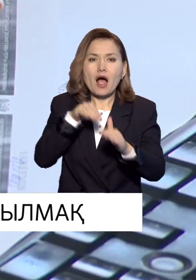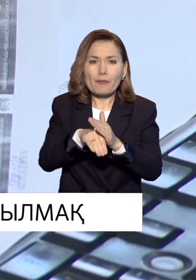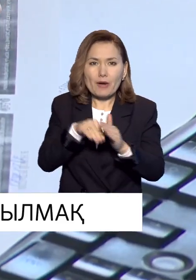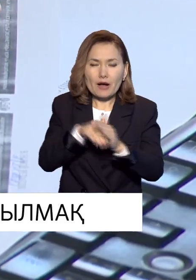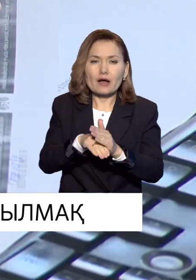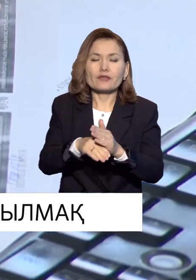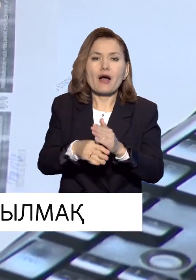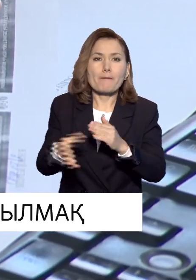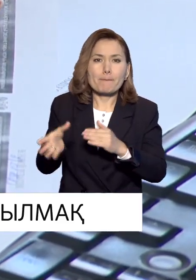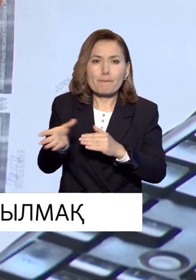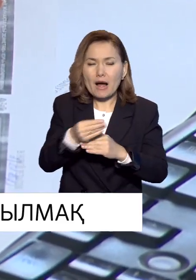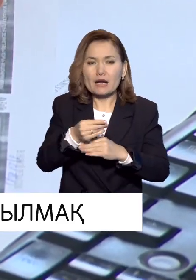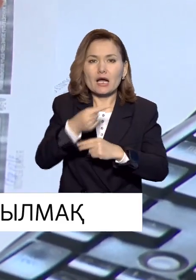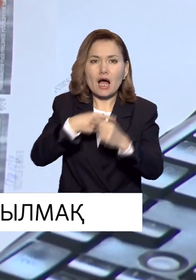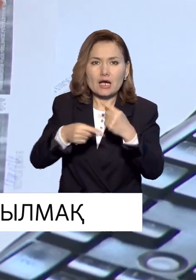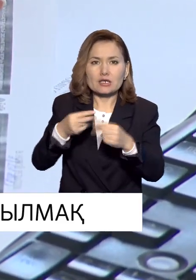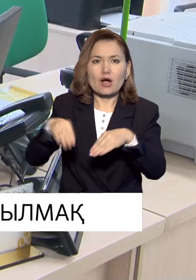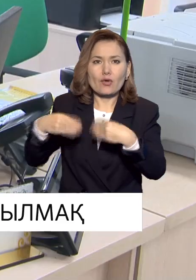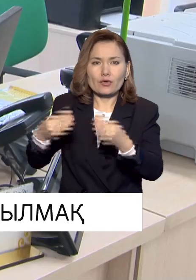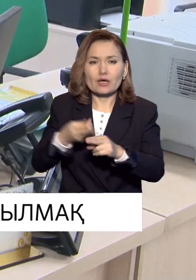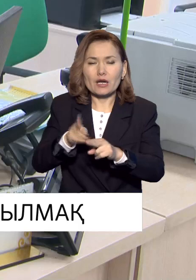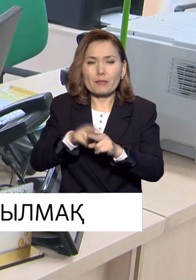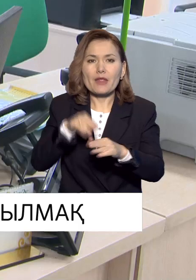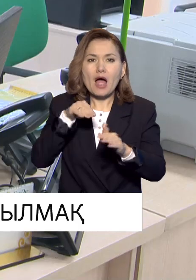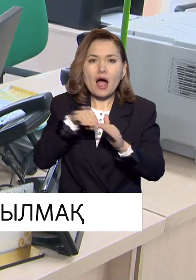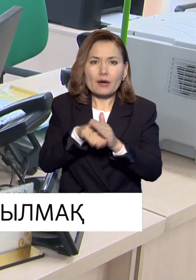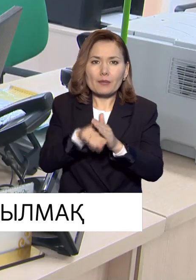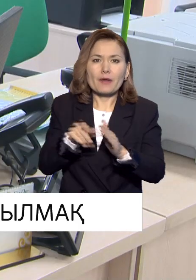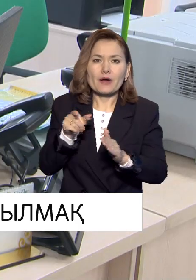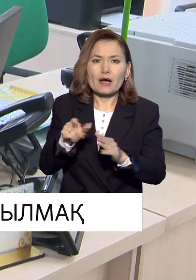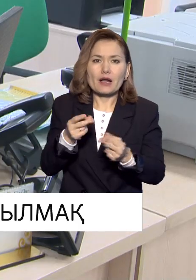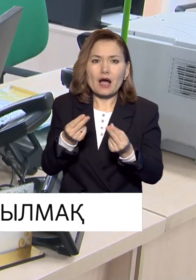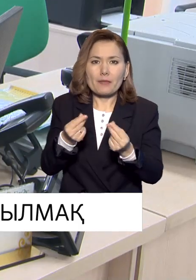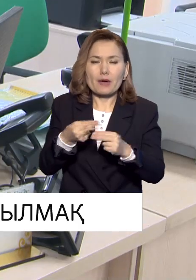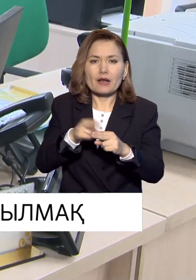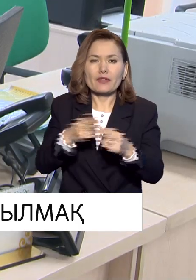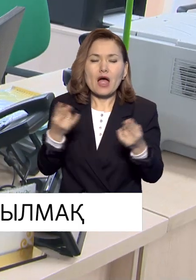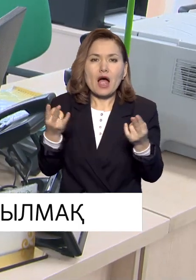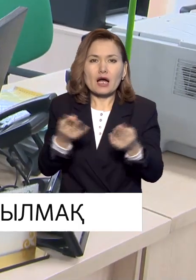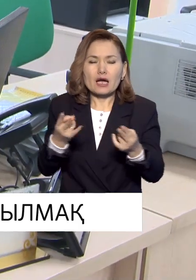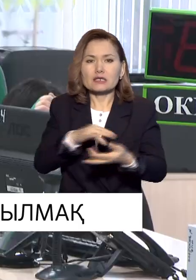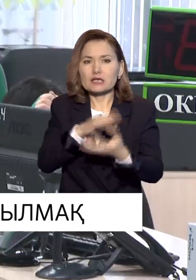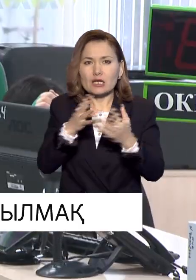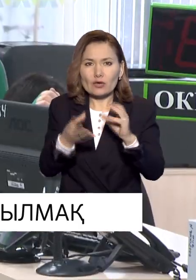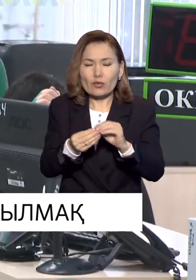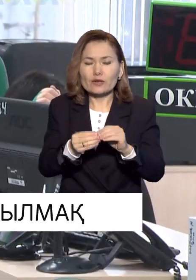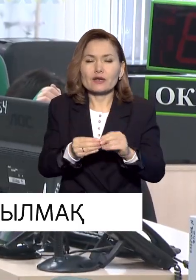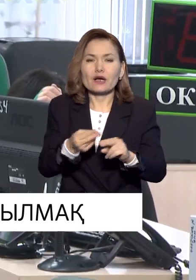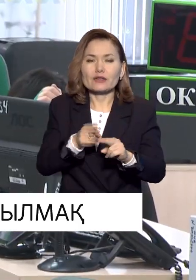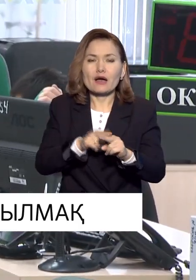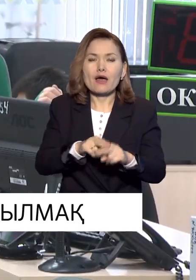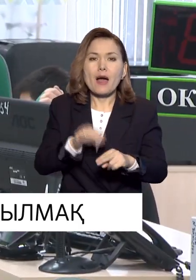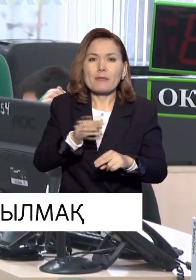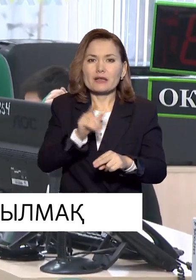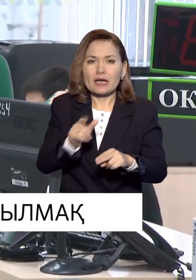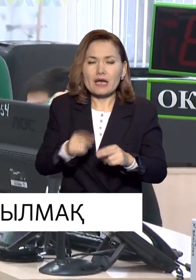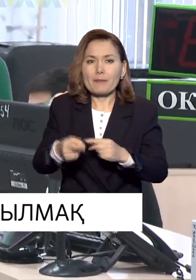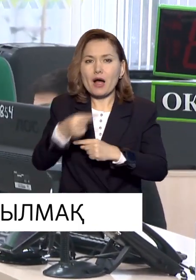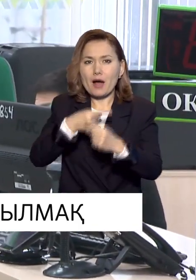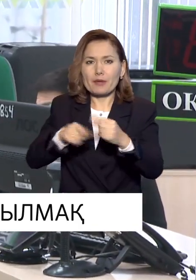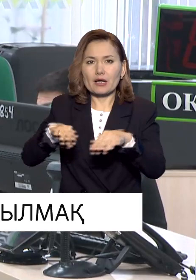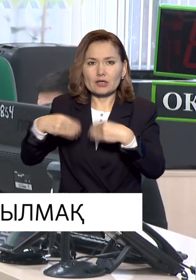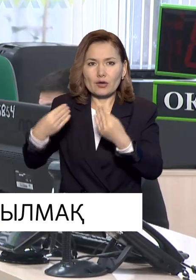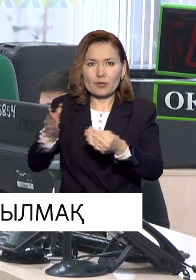ақшасы толық қайтарылды, десе де депозиттегі және карточкалық шоттарындағы қаржысын қажет қылмаған мыңдаған адам бар. Енді мамырдан бастап олардың